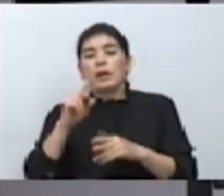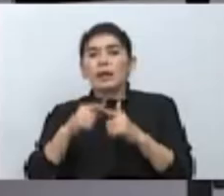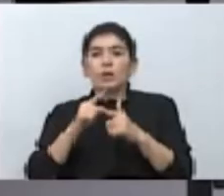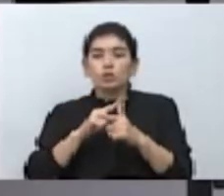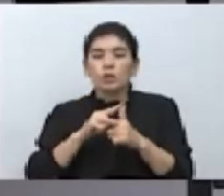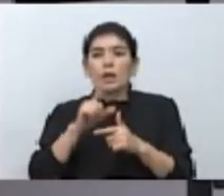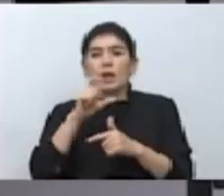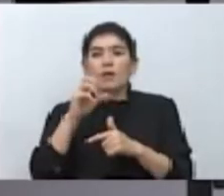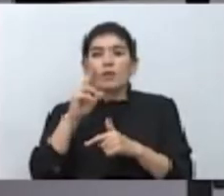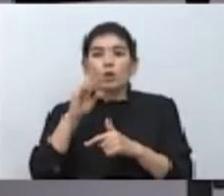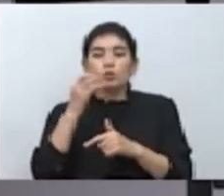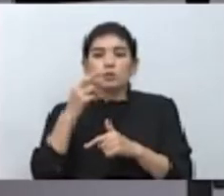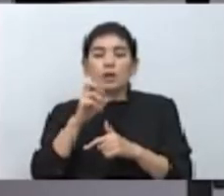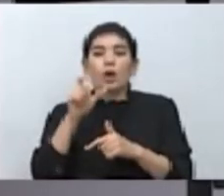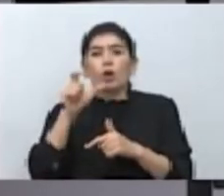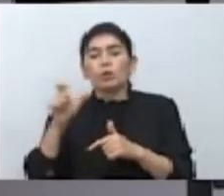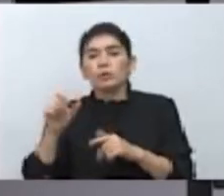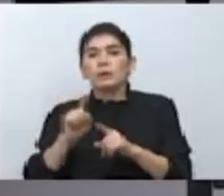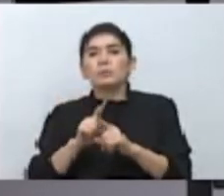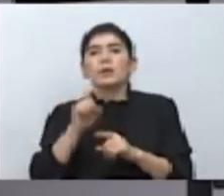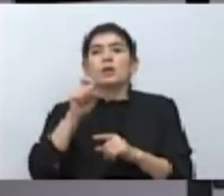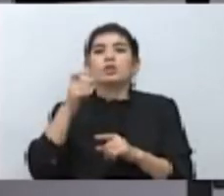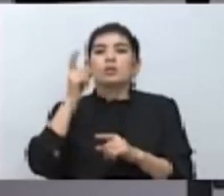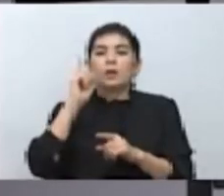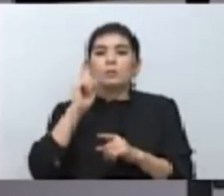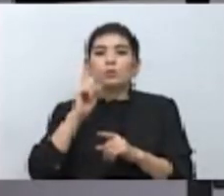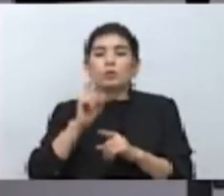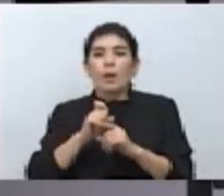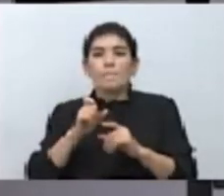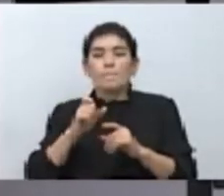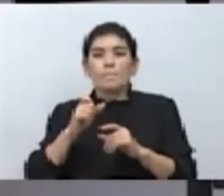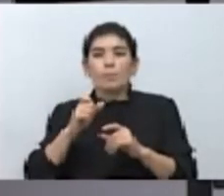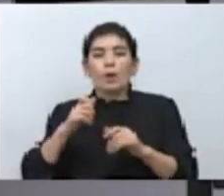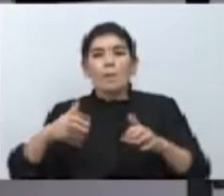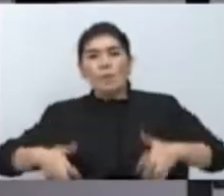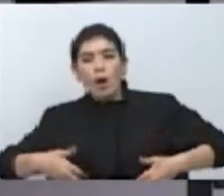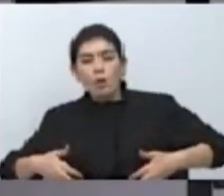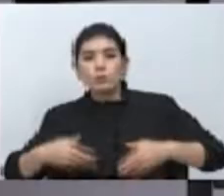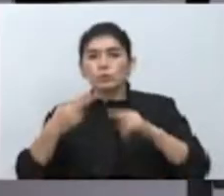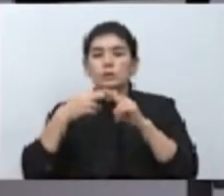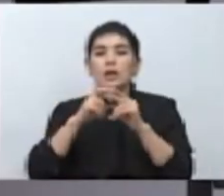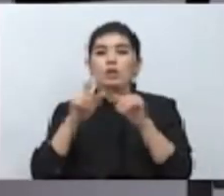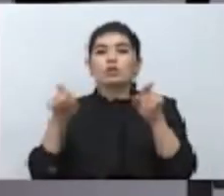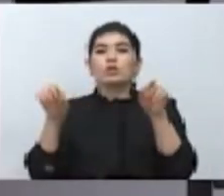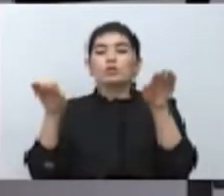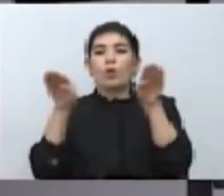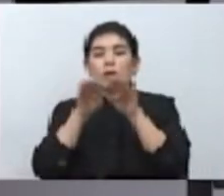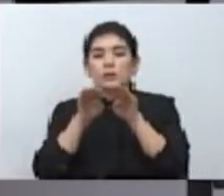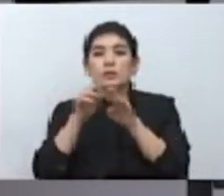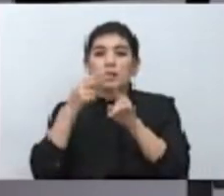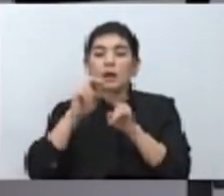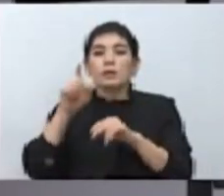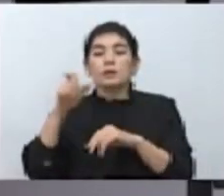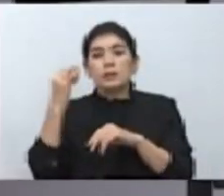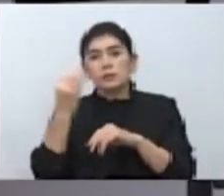odam evolyutsiyasida ham ko'radigan bo'lsak, o'sha qadimgi odamsimon maymunlar bilan hozirgi odamlarni solishtirganda, bu o'sha